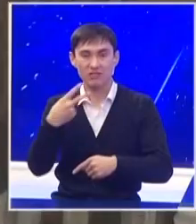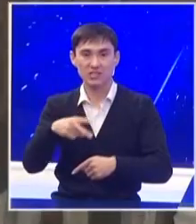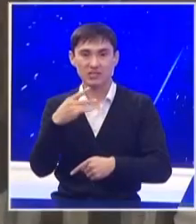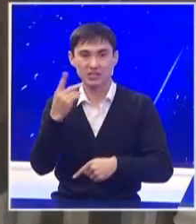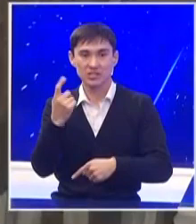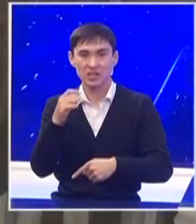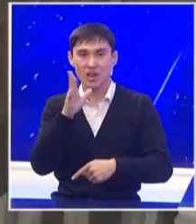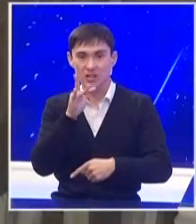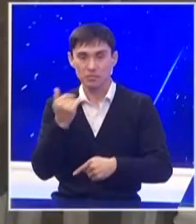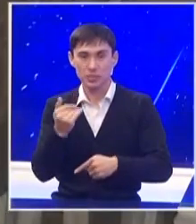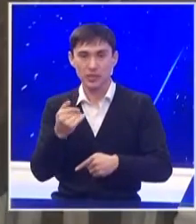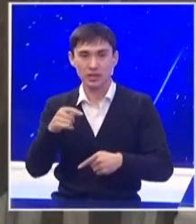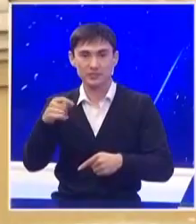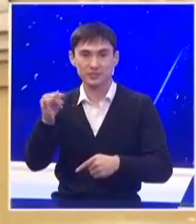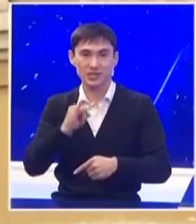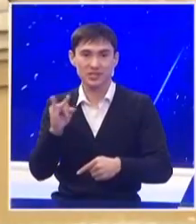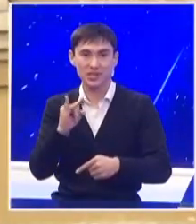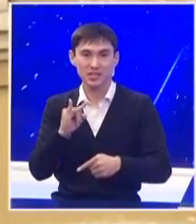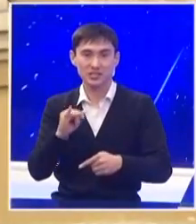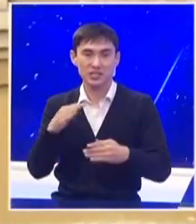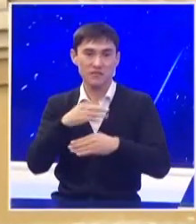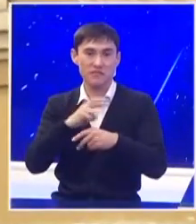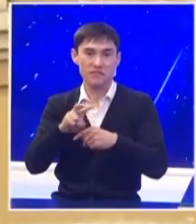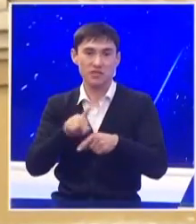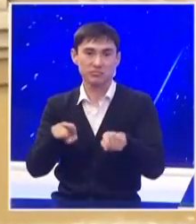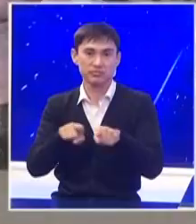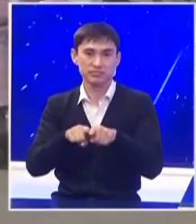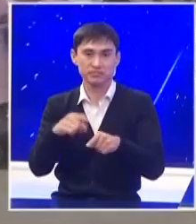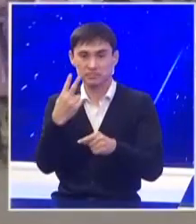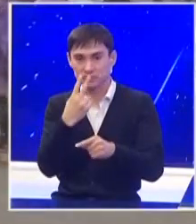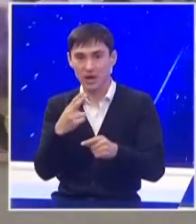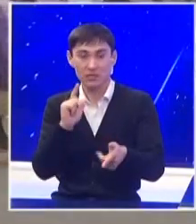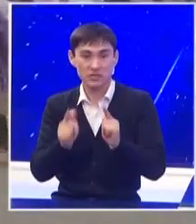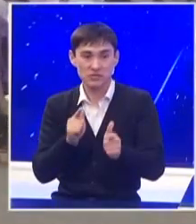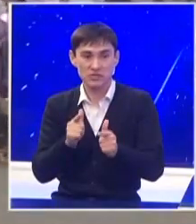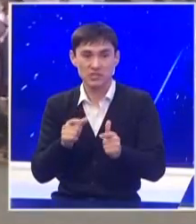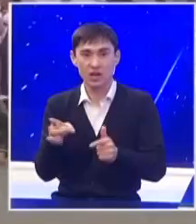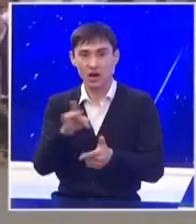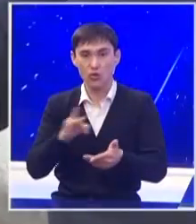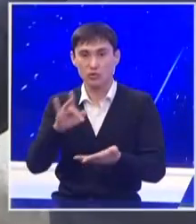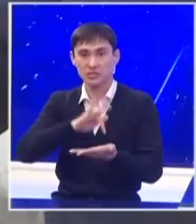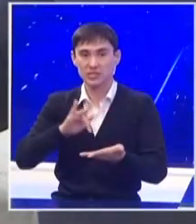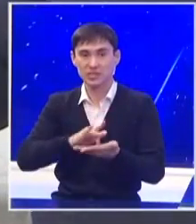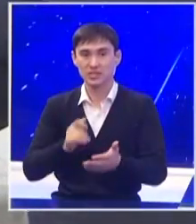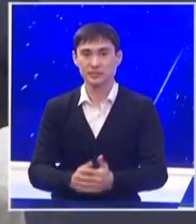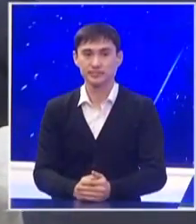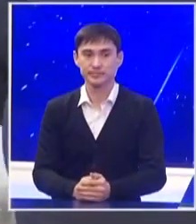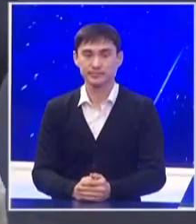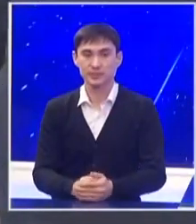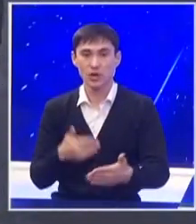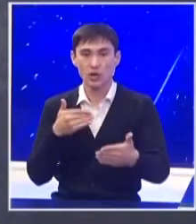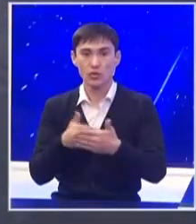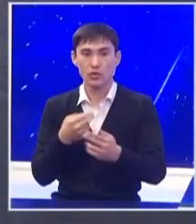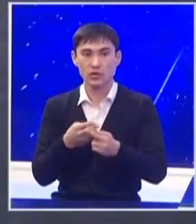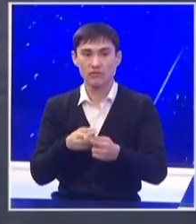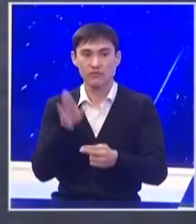Обстановка напоминает декорации к историческому фильму, однако это суровая действительность. И все это в районном центре. У этого колодца не было бы, у нее